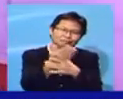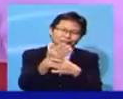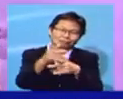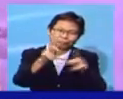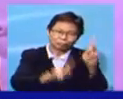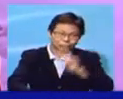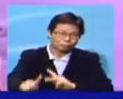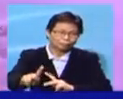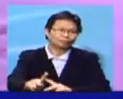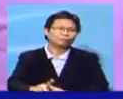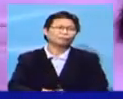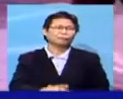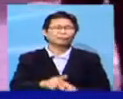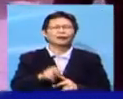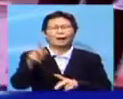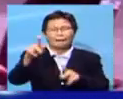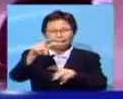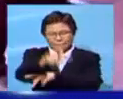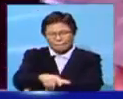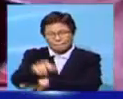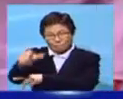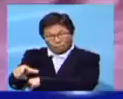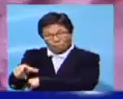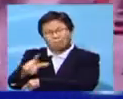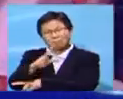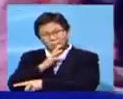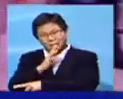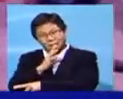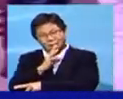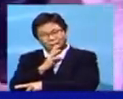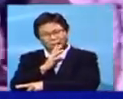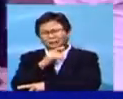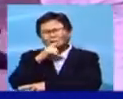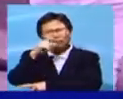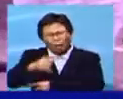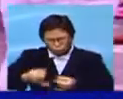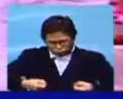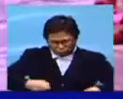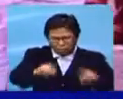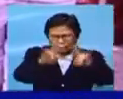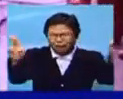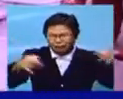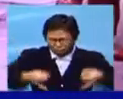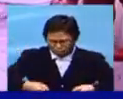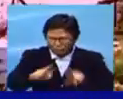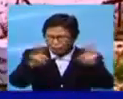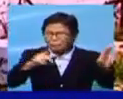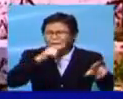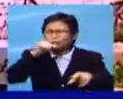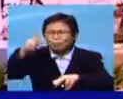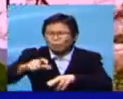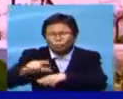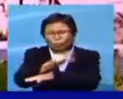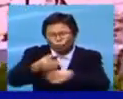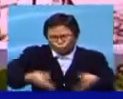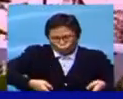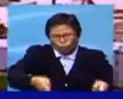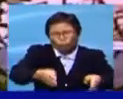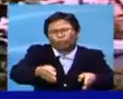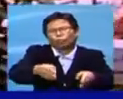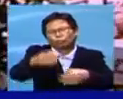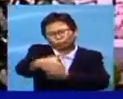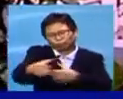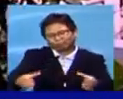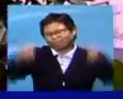penduduk Taman UK Bestari Gazali Mohamad berkata tidak sepatutnya Jalan Taman Perumahan penduduk digunakan untuk laluan penghuni